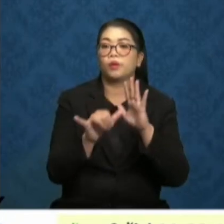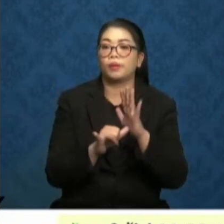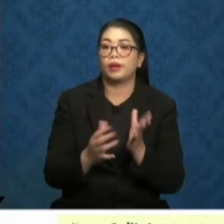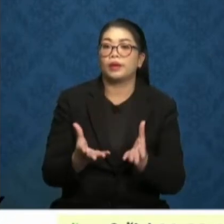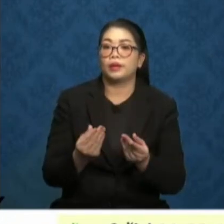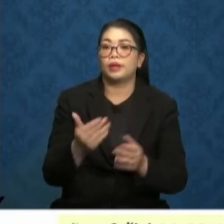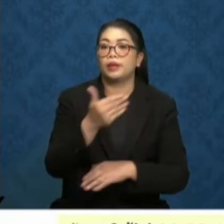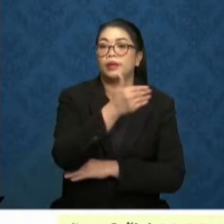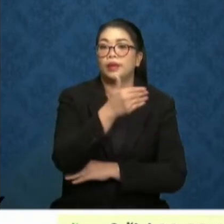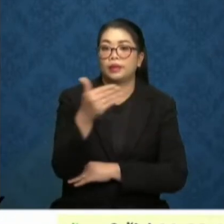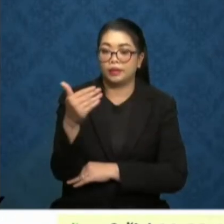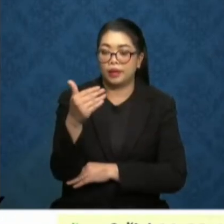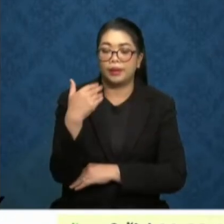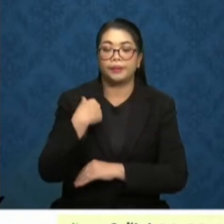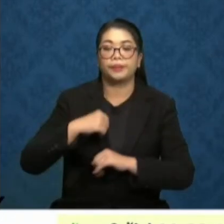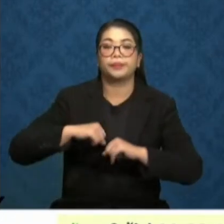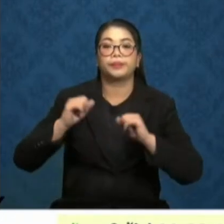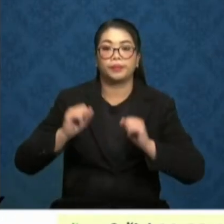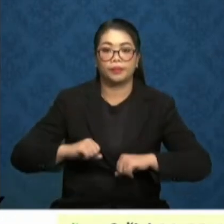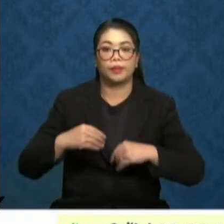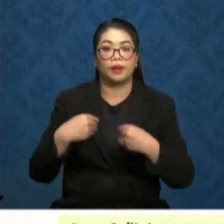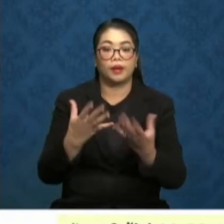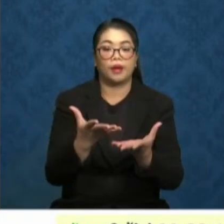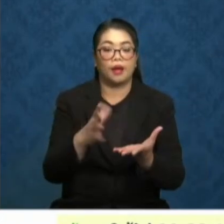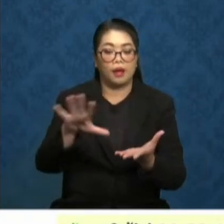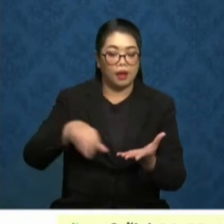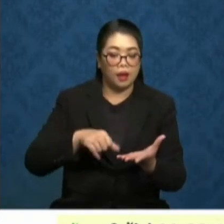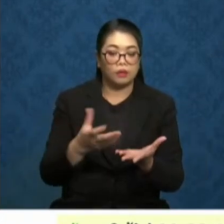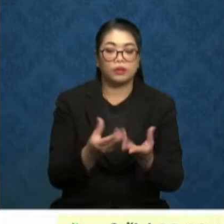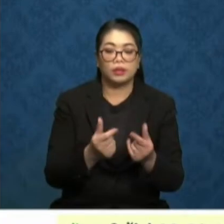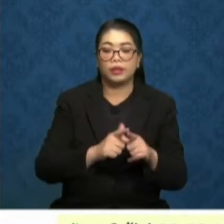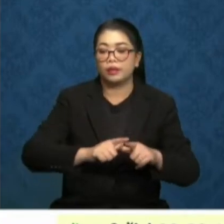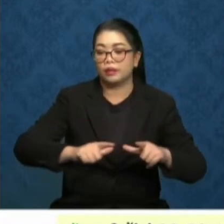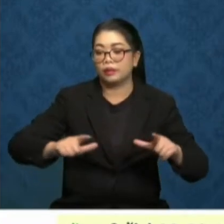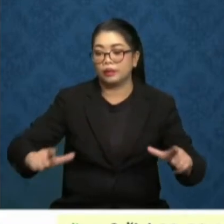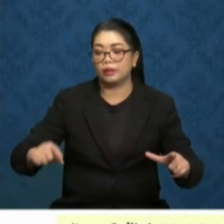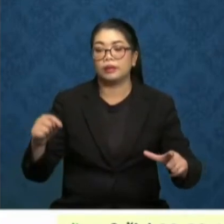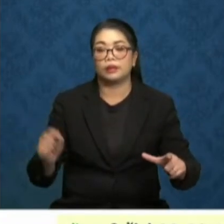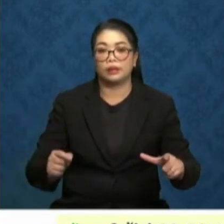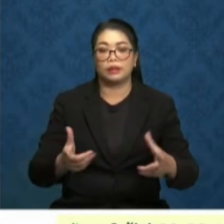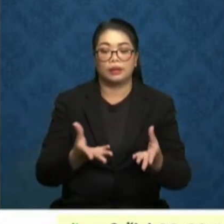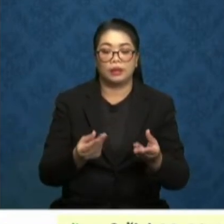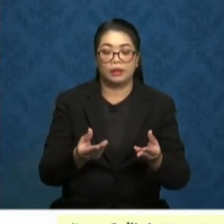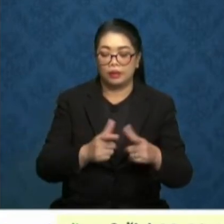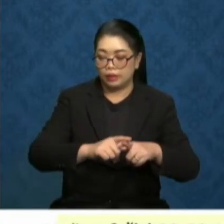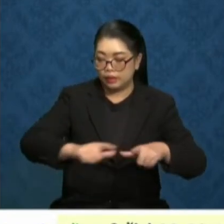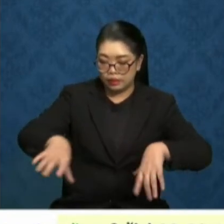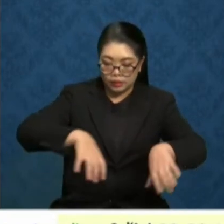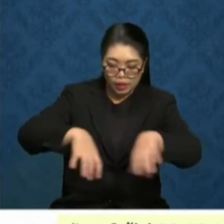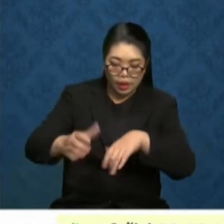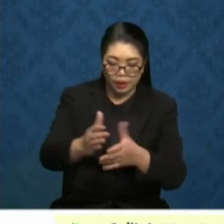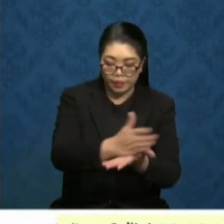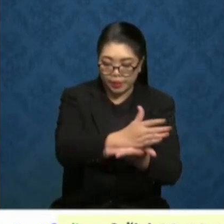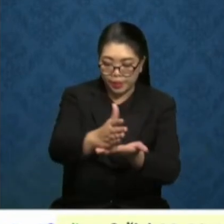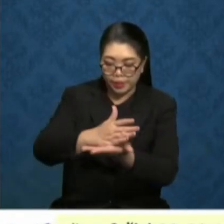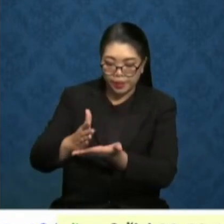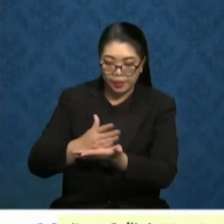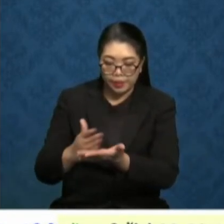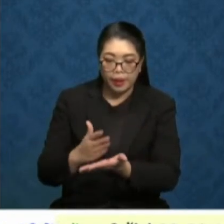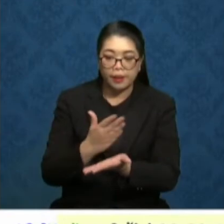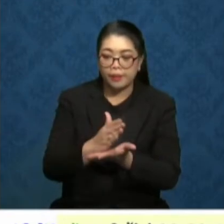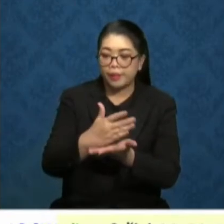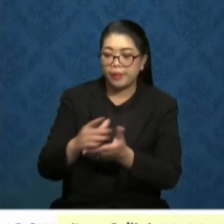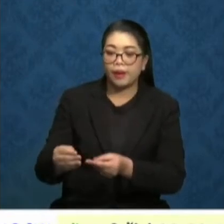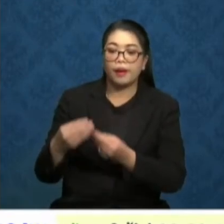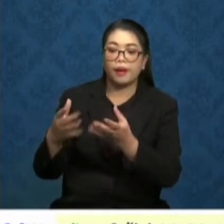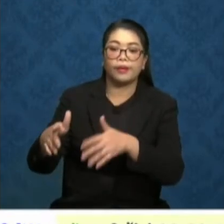สะmesi ก็ไดม McCort ให้นําทดนมาเป็นการจัดสนที่ดินทำกนให้กัชุม